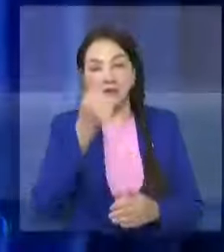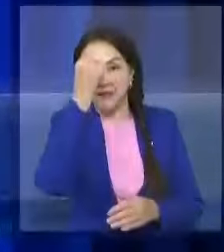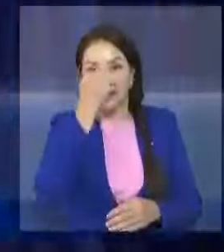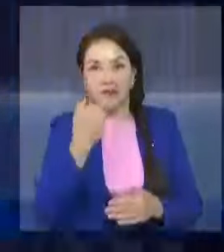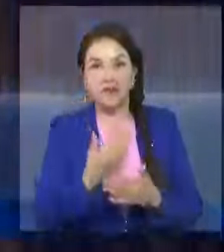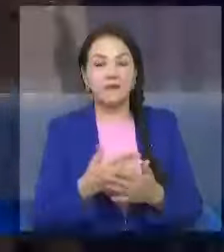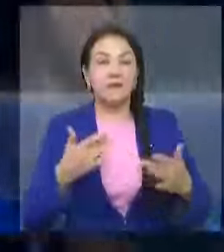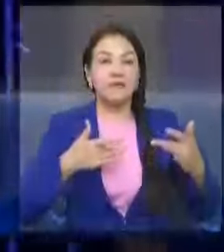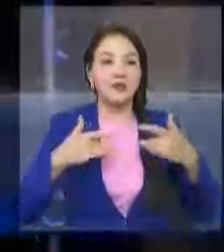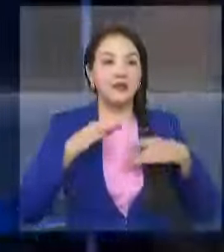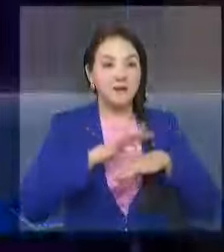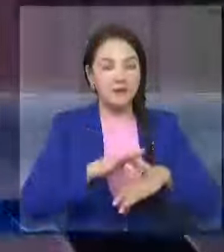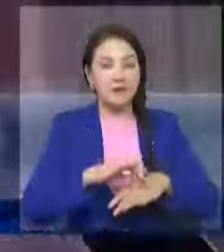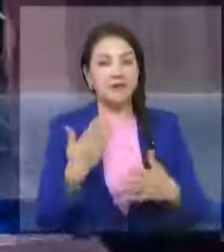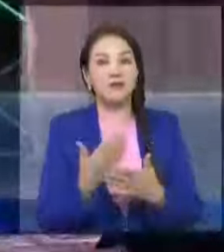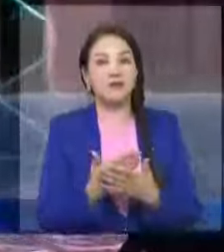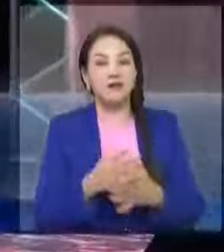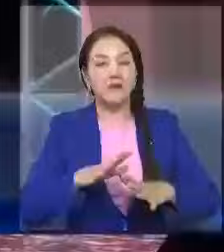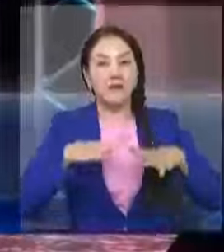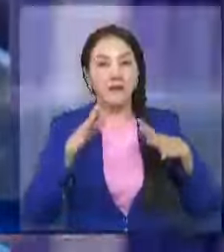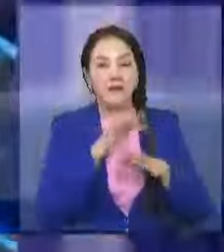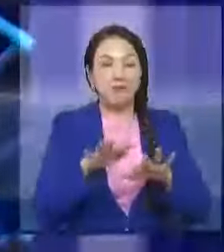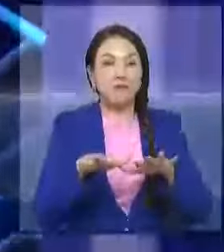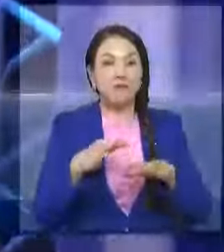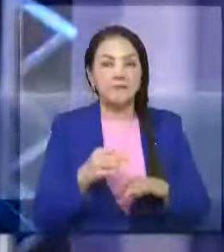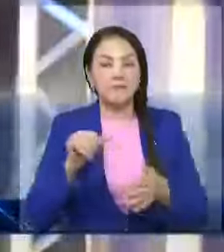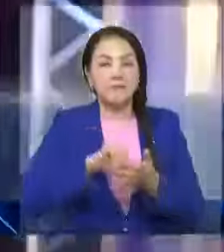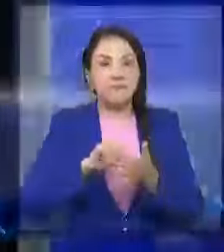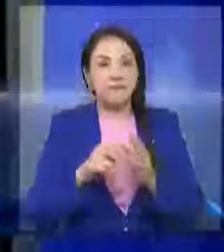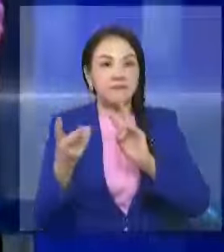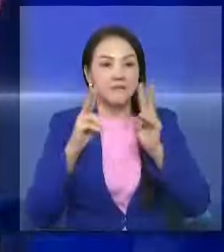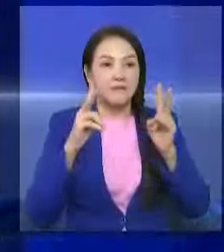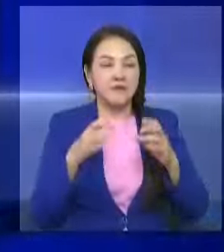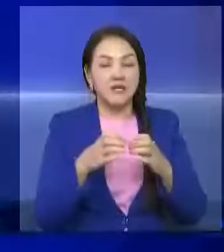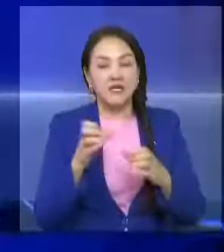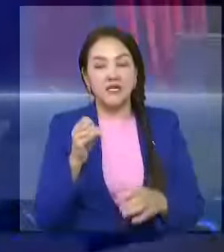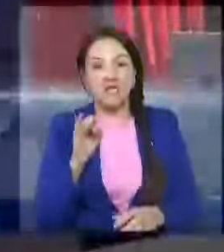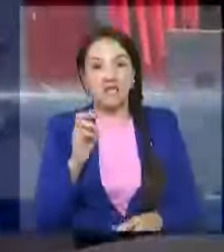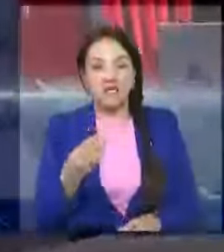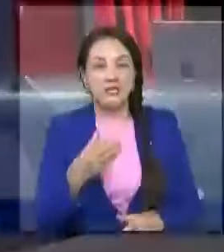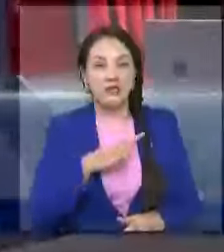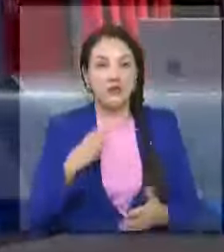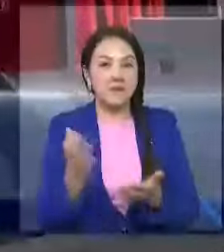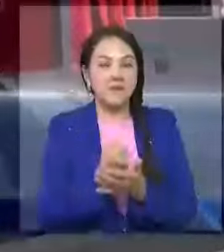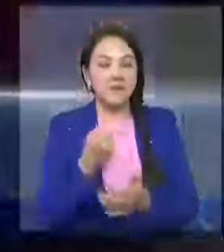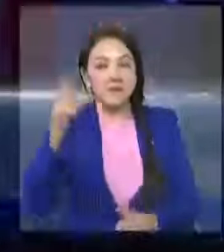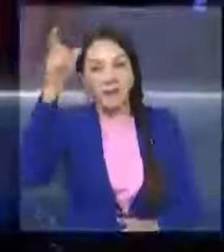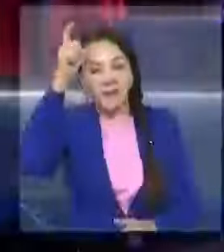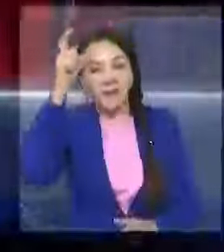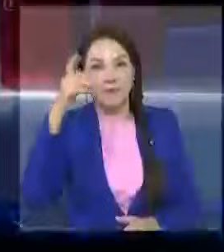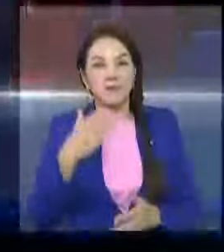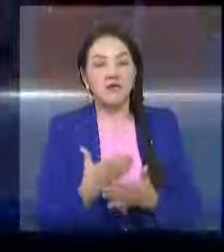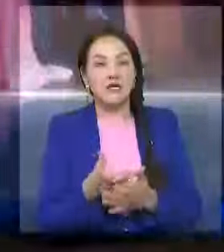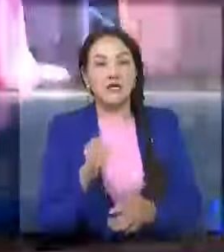благодарность артистам за проведенный концерт. Больше всего зрителям понравилось выступление танцевального ансамбля «Карлыгаш», недавно завоевавшего в Турции гран-при.